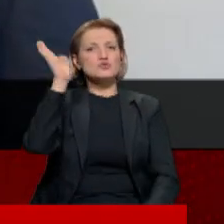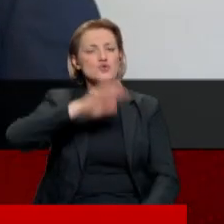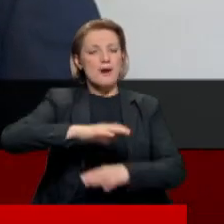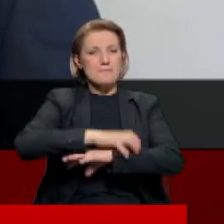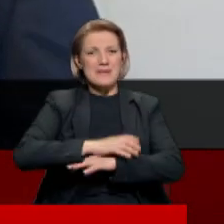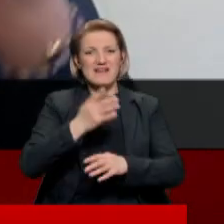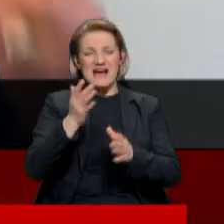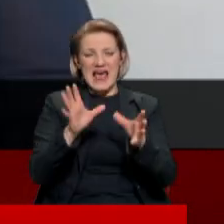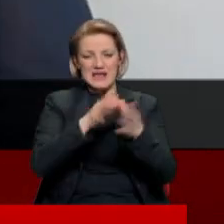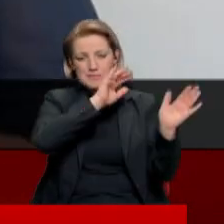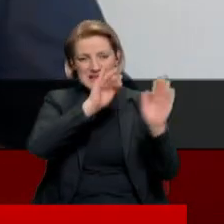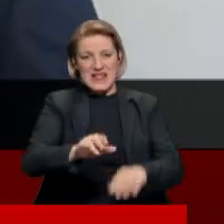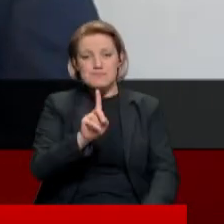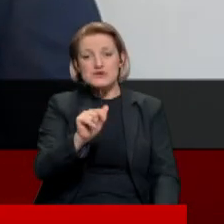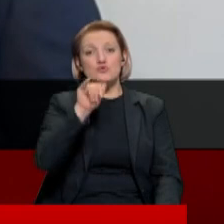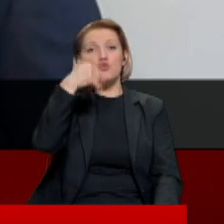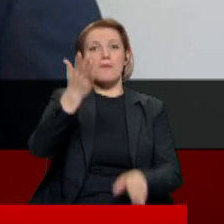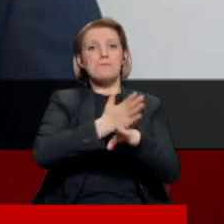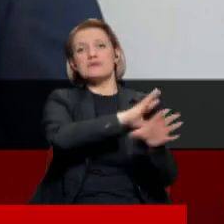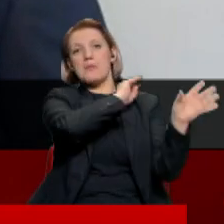alet edevatları. Bir günde onun için bekledi.